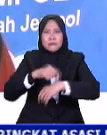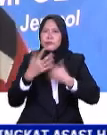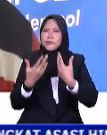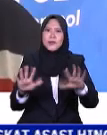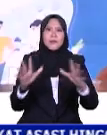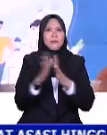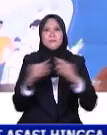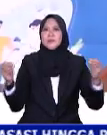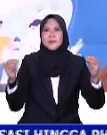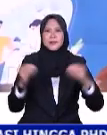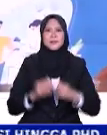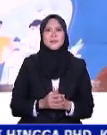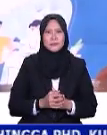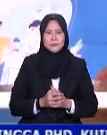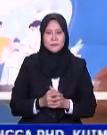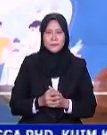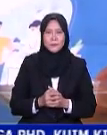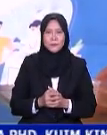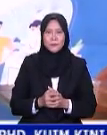selesai.